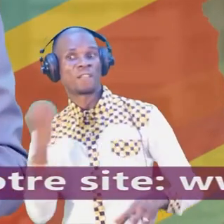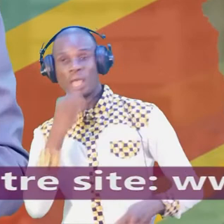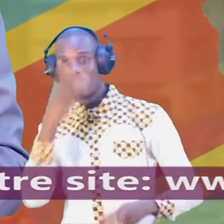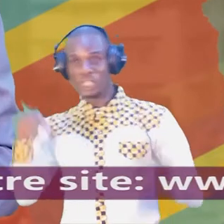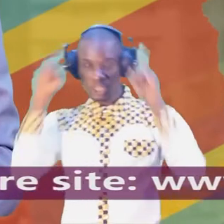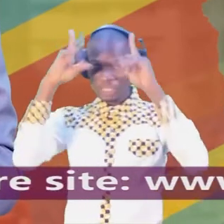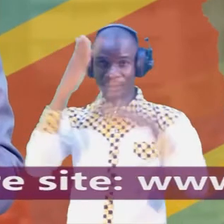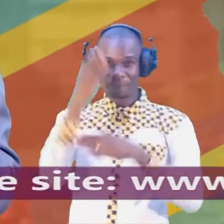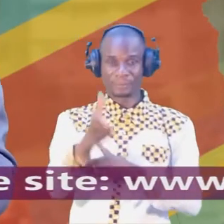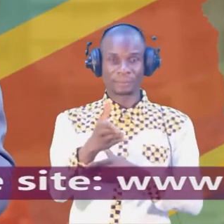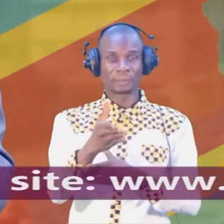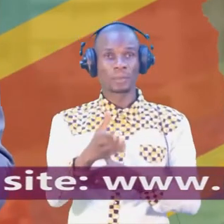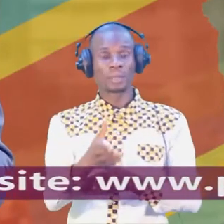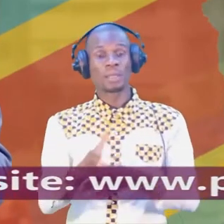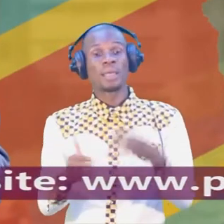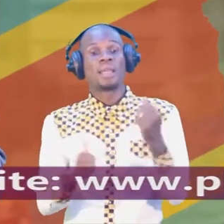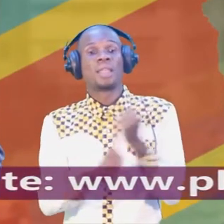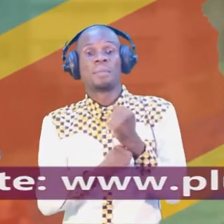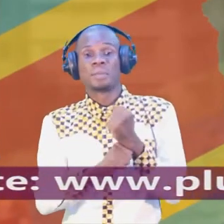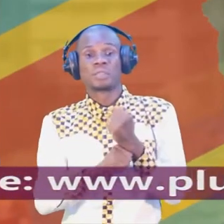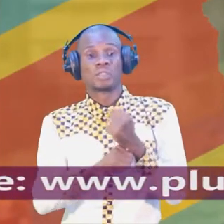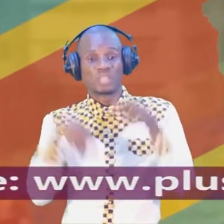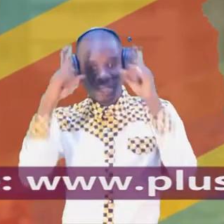yote iwezavyo ili wasipoteze.